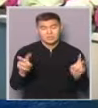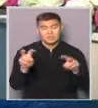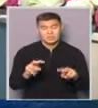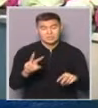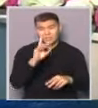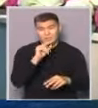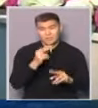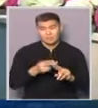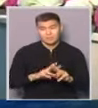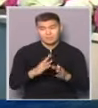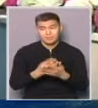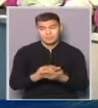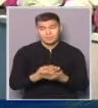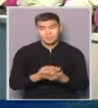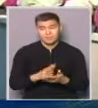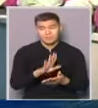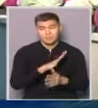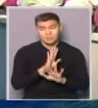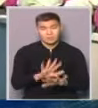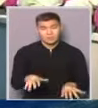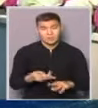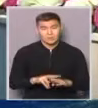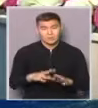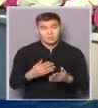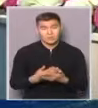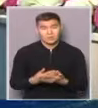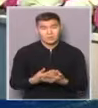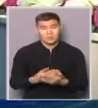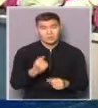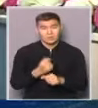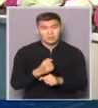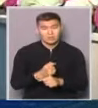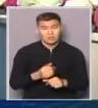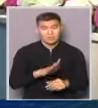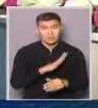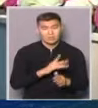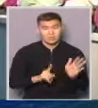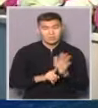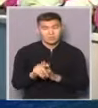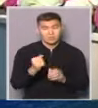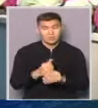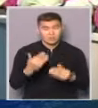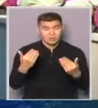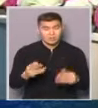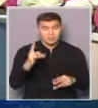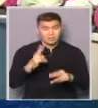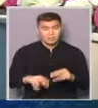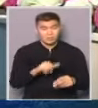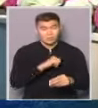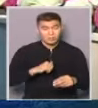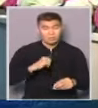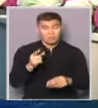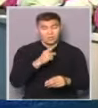дұрыс он қорытынды берілмегесін, жаңадан жасауға мәжбүр болды. Қазір бітті, өзіңіз